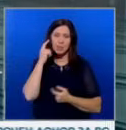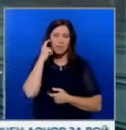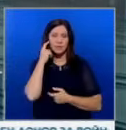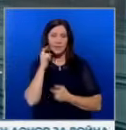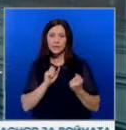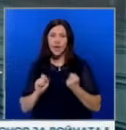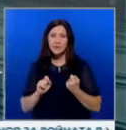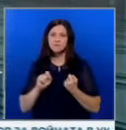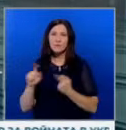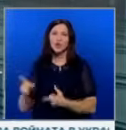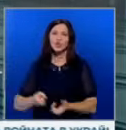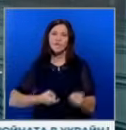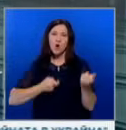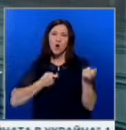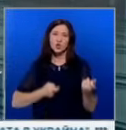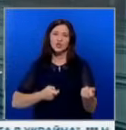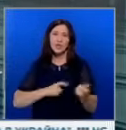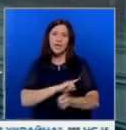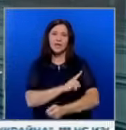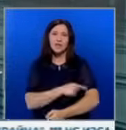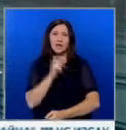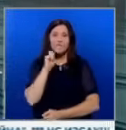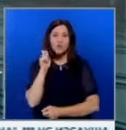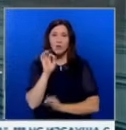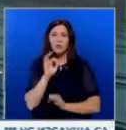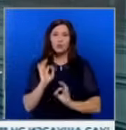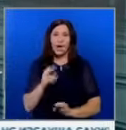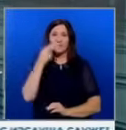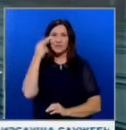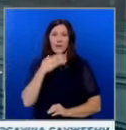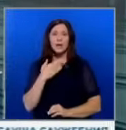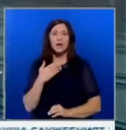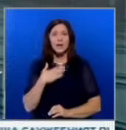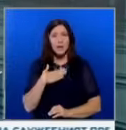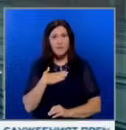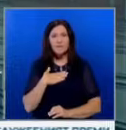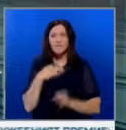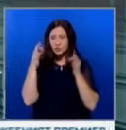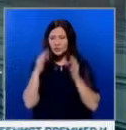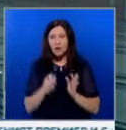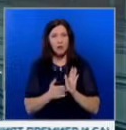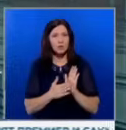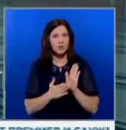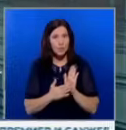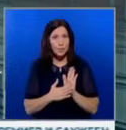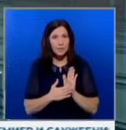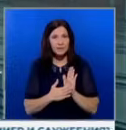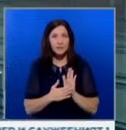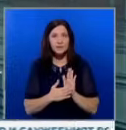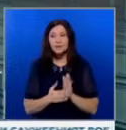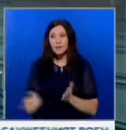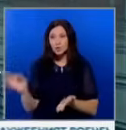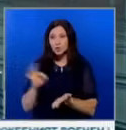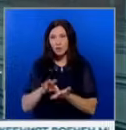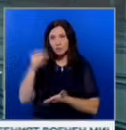да изпраща въоръжени сили в Украйна, нито такава тема фигурира в официалните документи за визитата